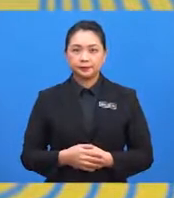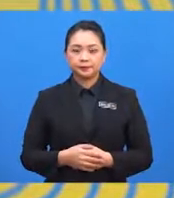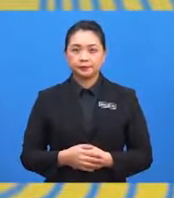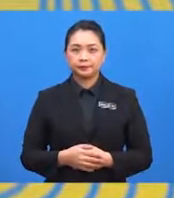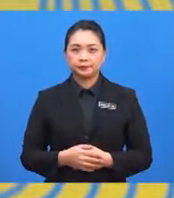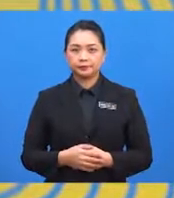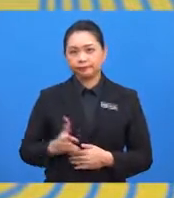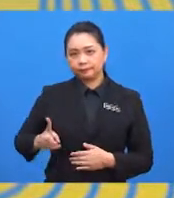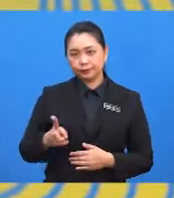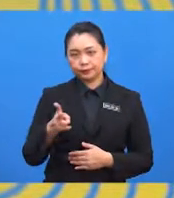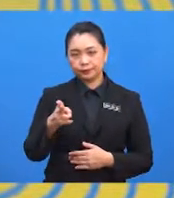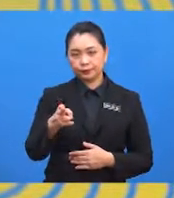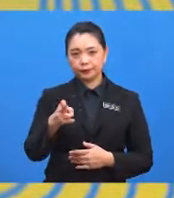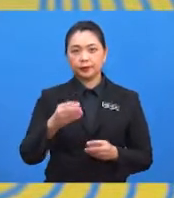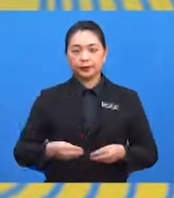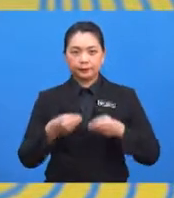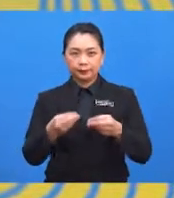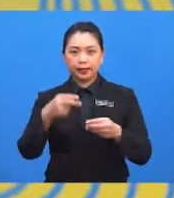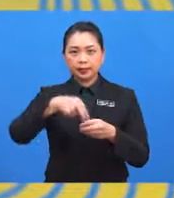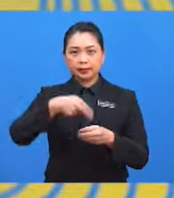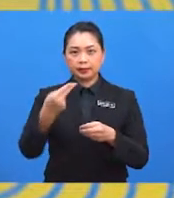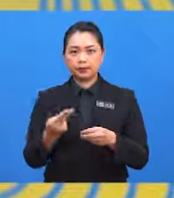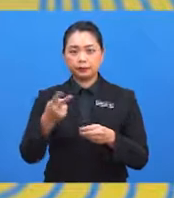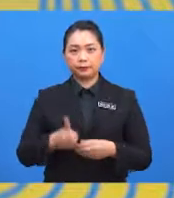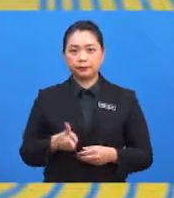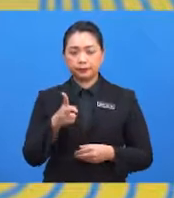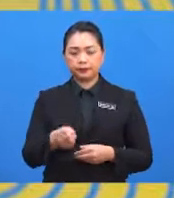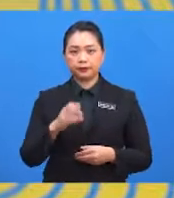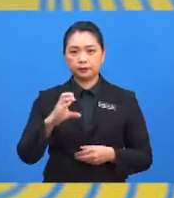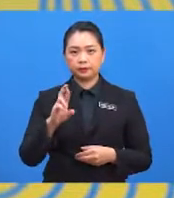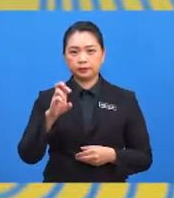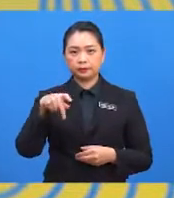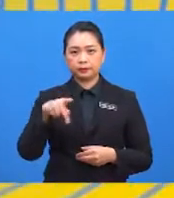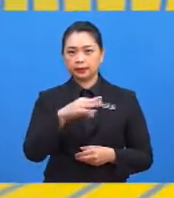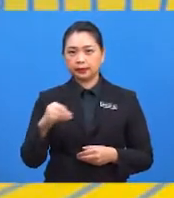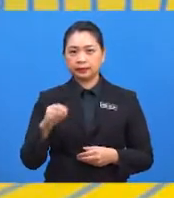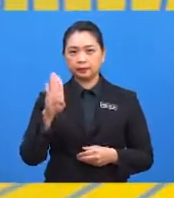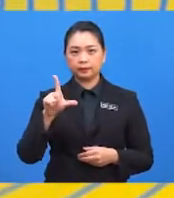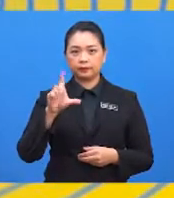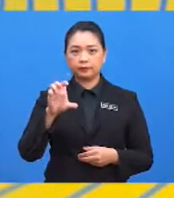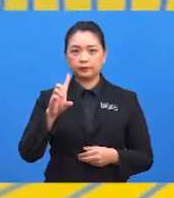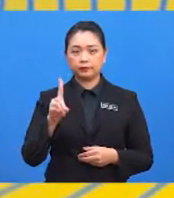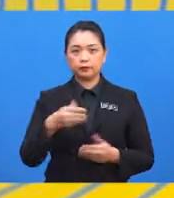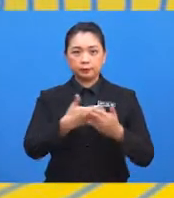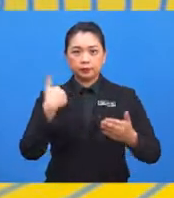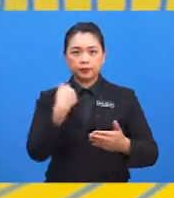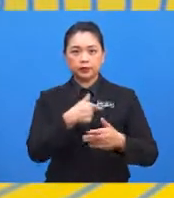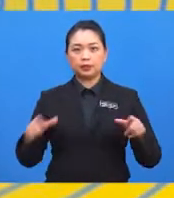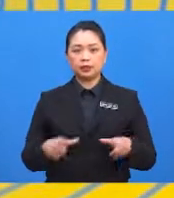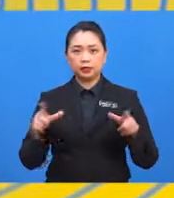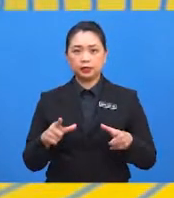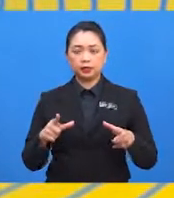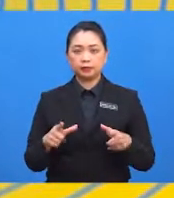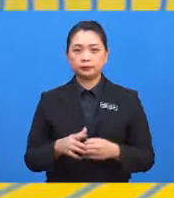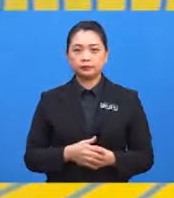proses pemotongan bagi hasil pemotongan crop mark dan blik. Sebelum kita melakukan